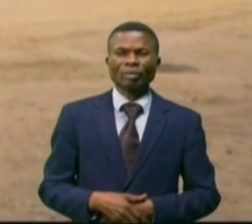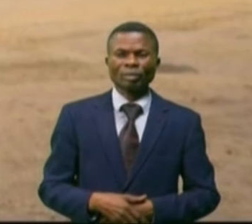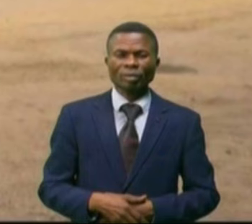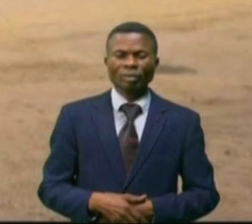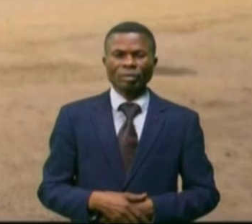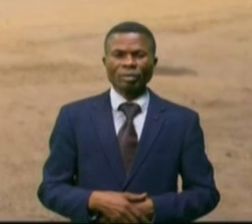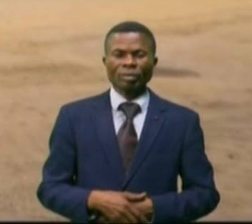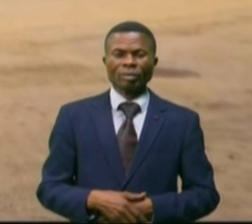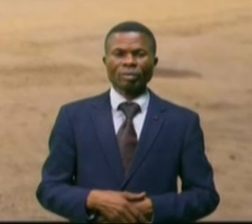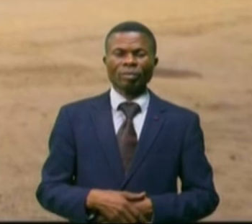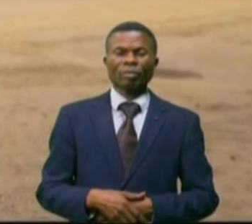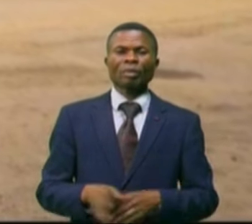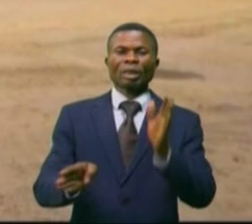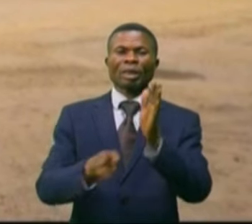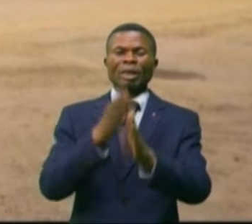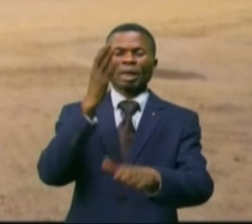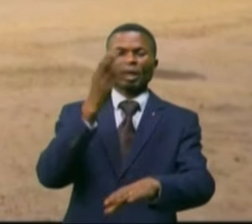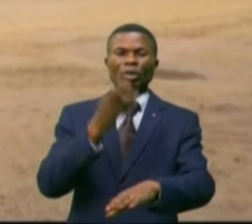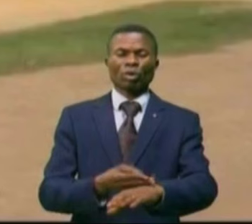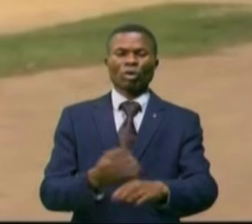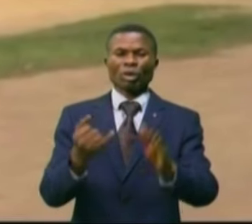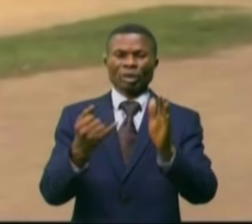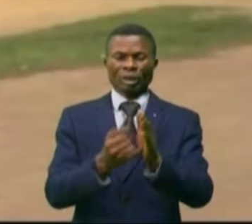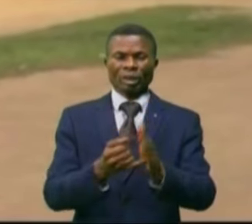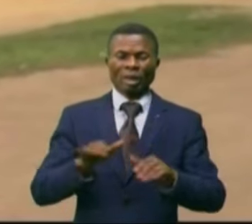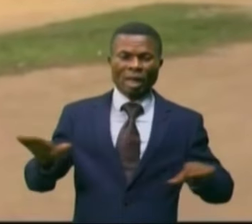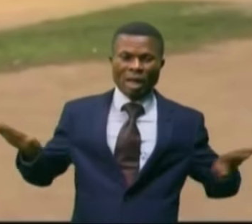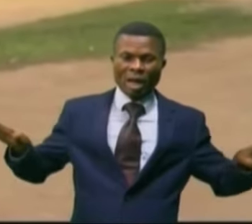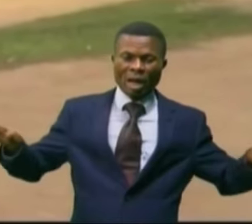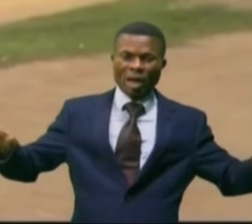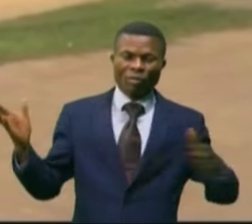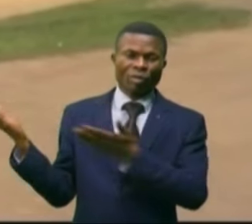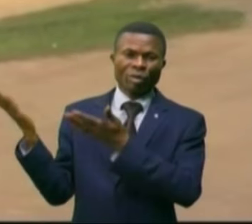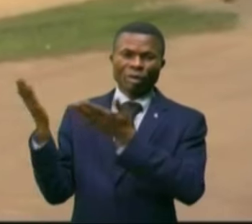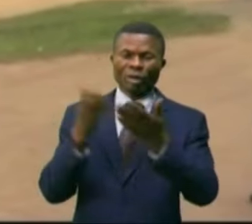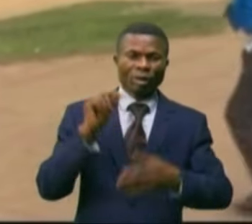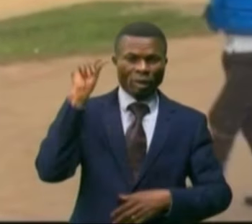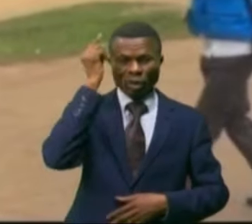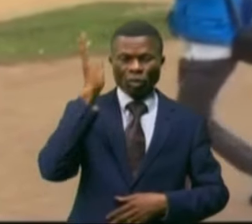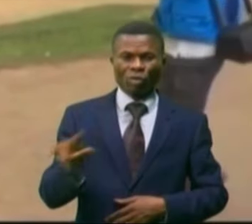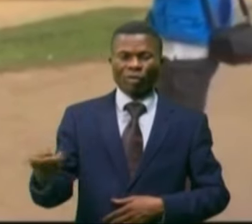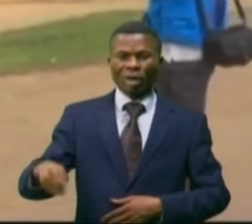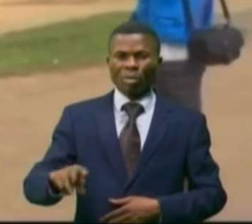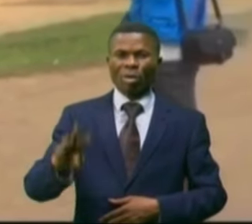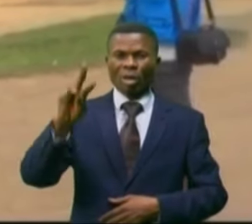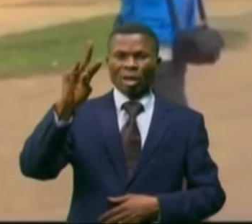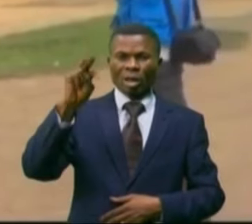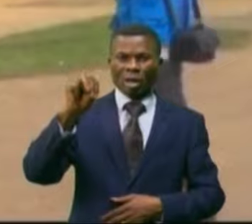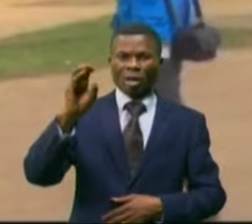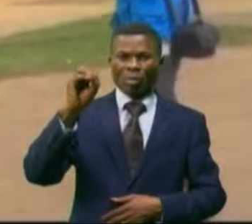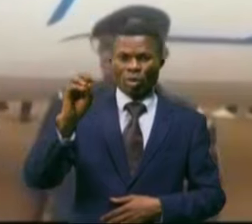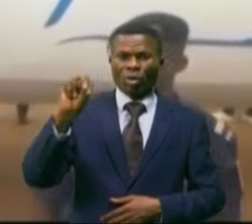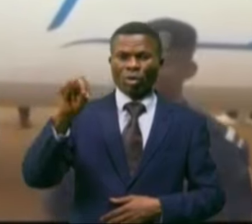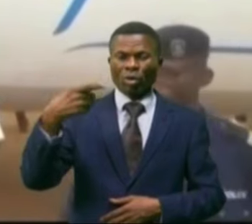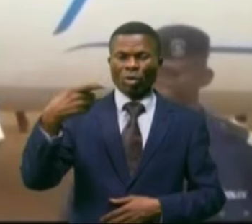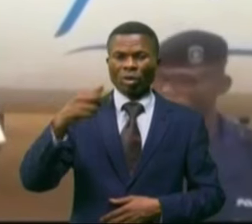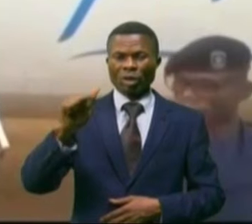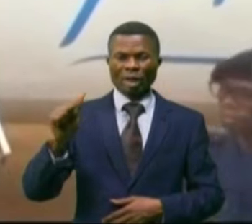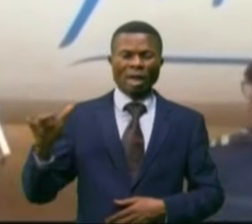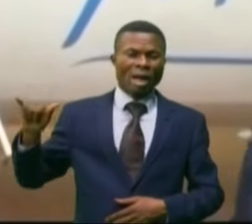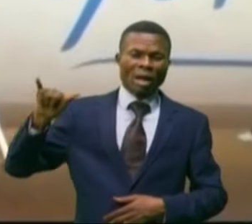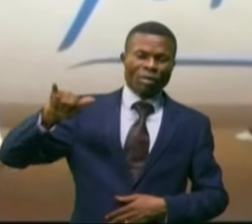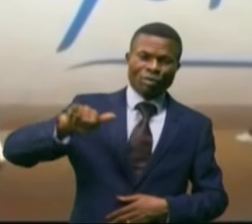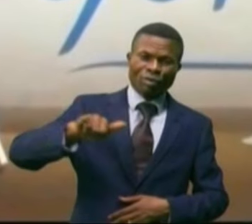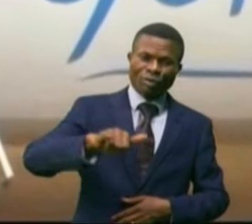Il est 14h de ce samedi que l'avion transportant le gouverneur des provinces de la Mongala atterrit à l'aérodrome de Lissala. À